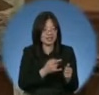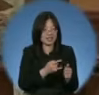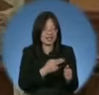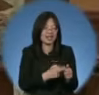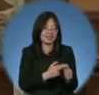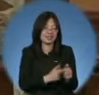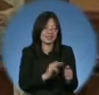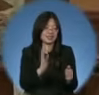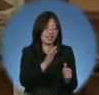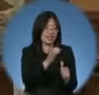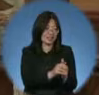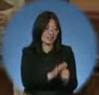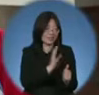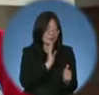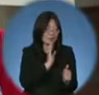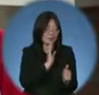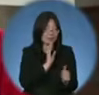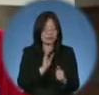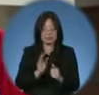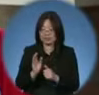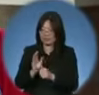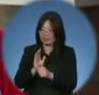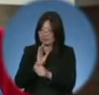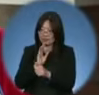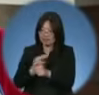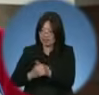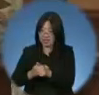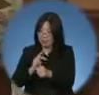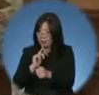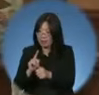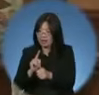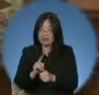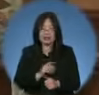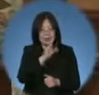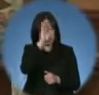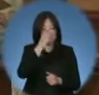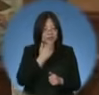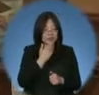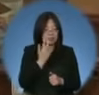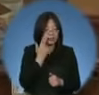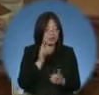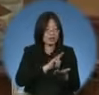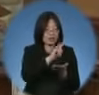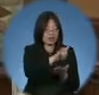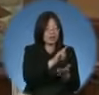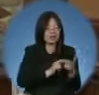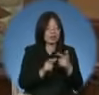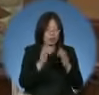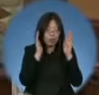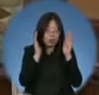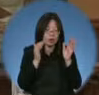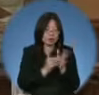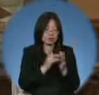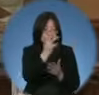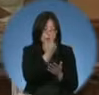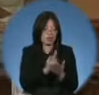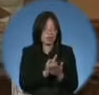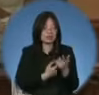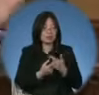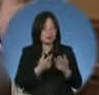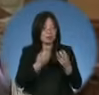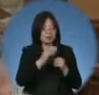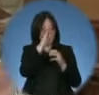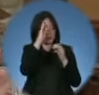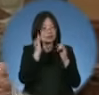그렇죠. 아마 그 병을 알지 않으셨으면 미국 가셔서 더 공부하시고 예. 돌아오셔서 더